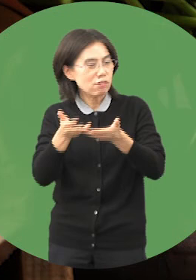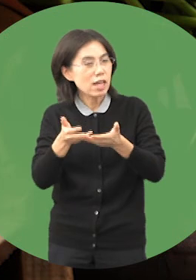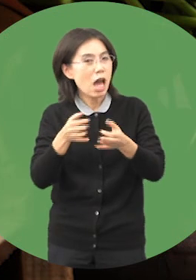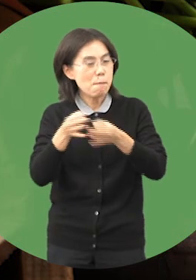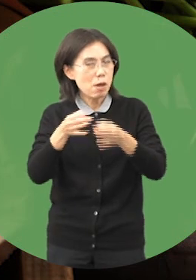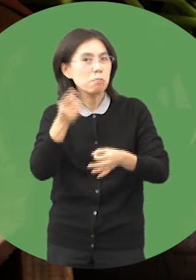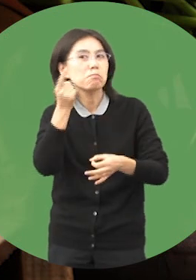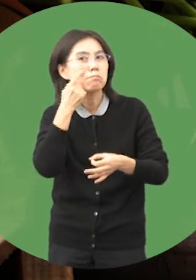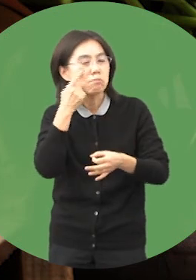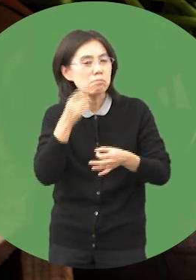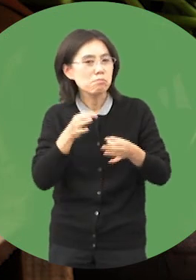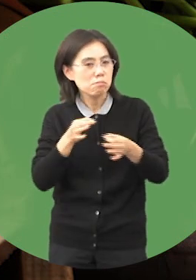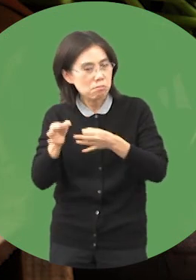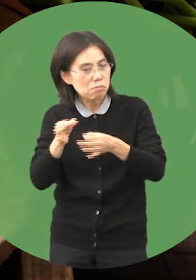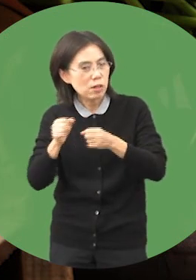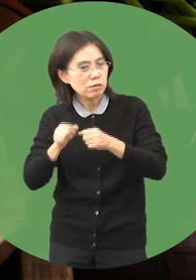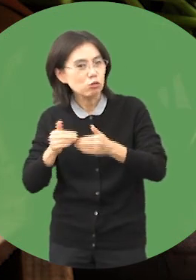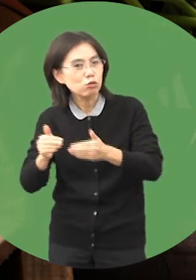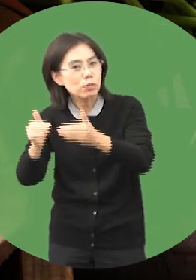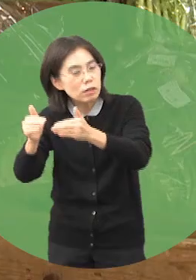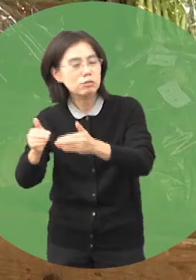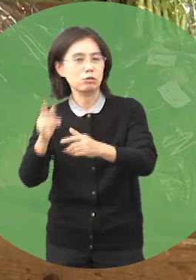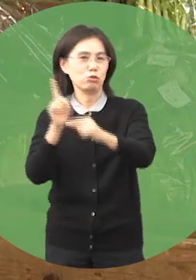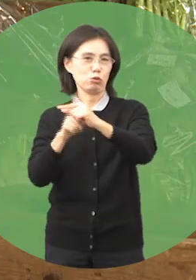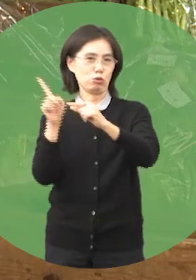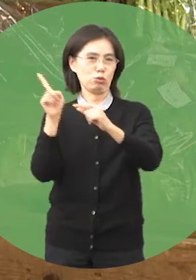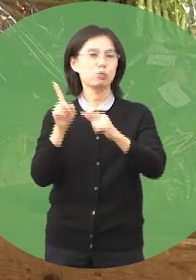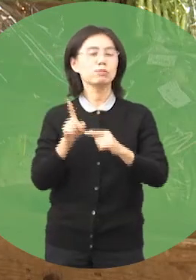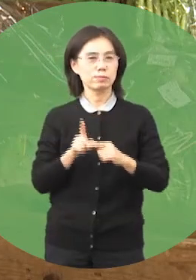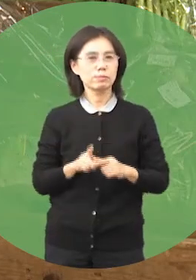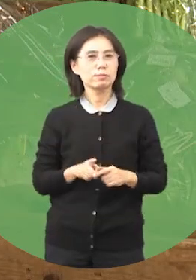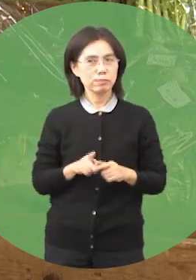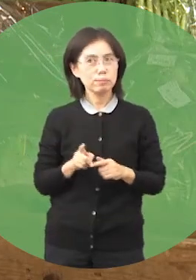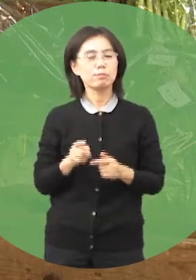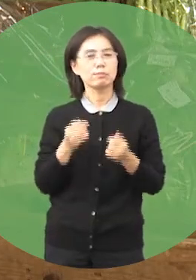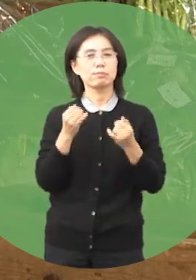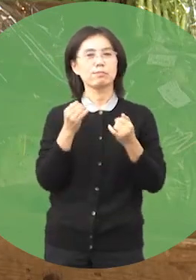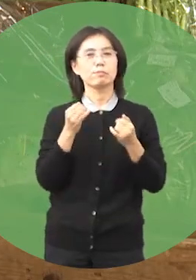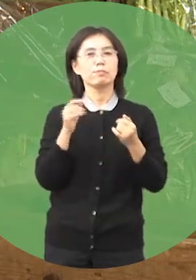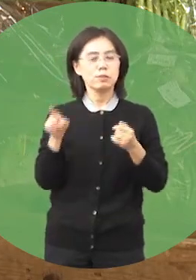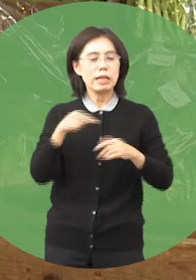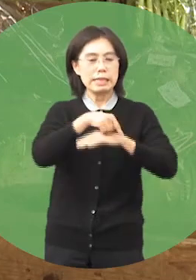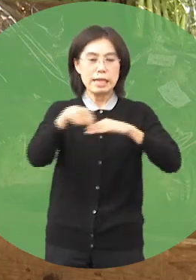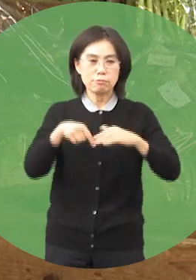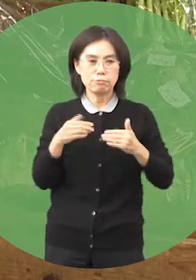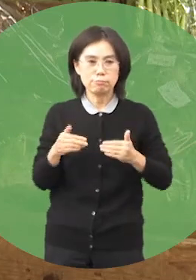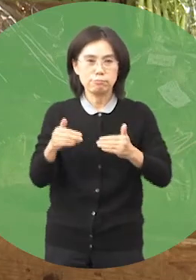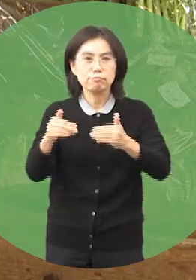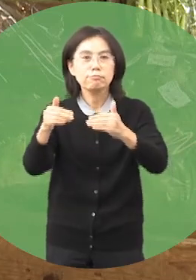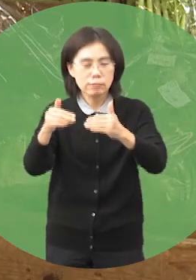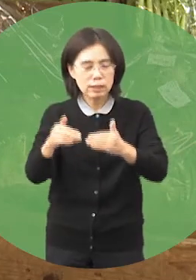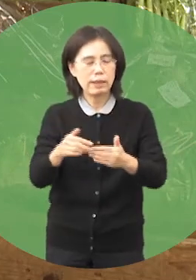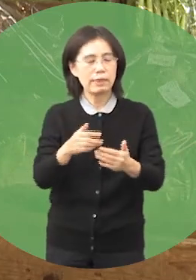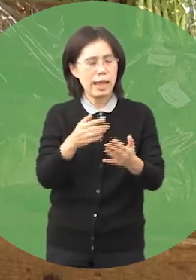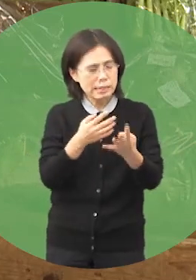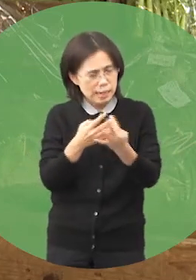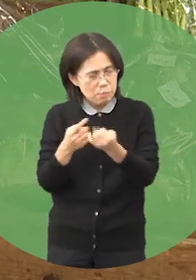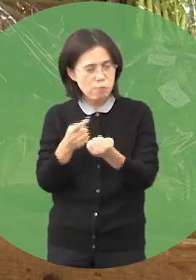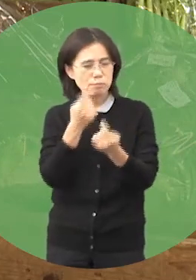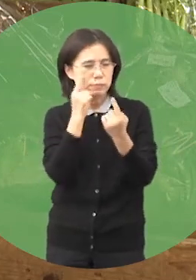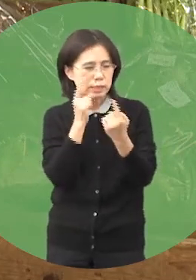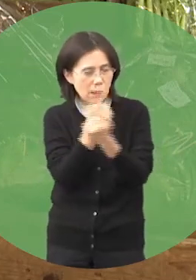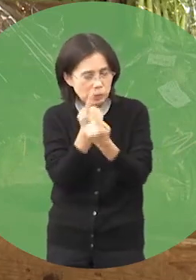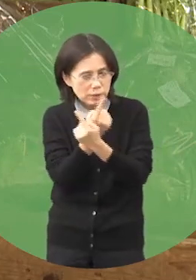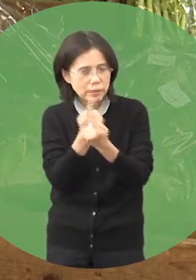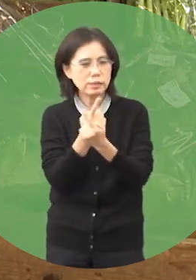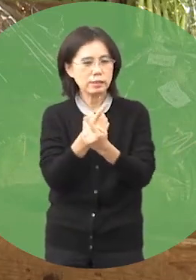ら段階的に取り組んでいるところです。このように計画を実行していきながら何度も見直しを重ね